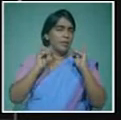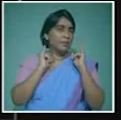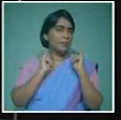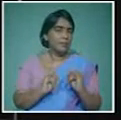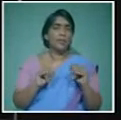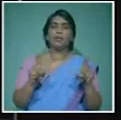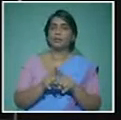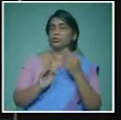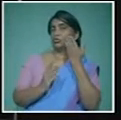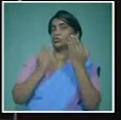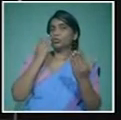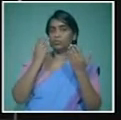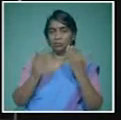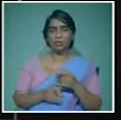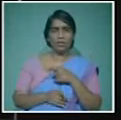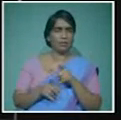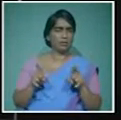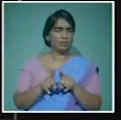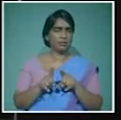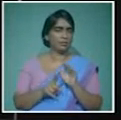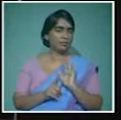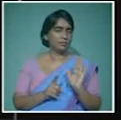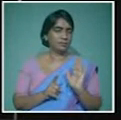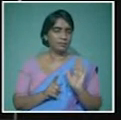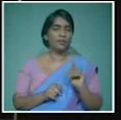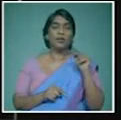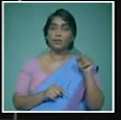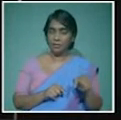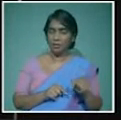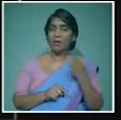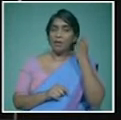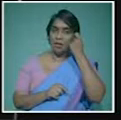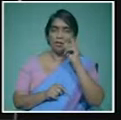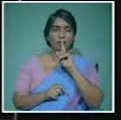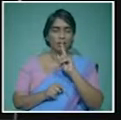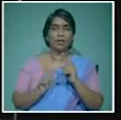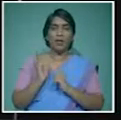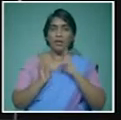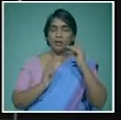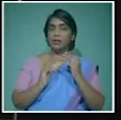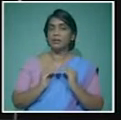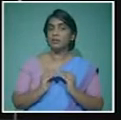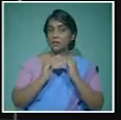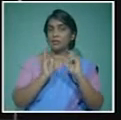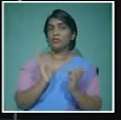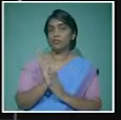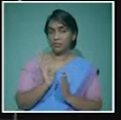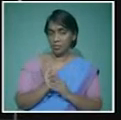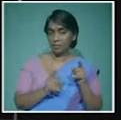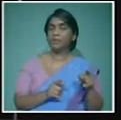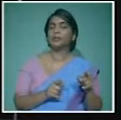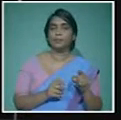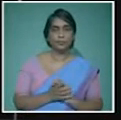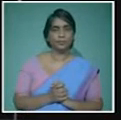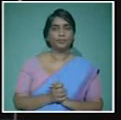ලෙස දකින්න. ඒක එහෙම නෙමෙයි. මෙවර යෝජනා වෙලා තියෙන ජාතික සංවර්ධන කමිටුව, නැෂනල් ඩිවලප්මන්ට්